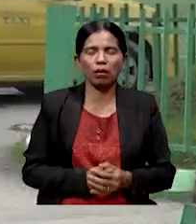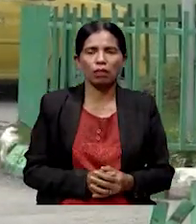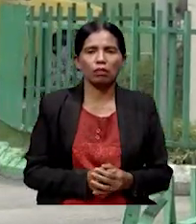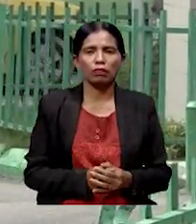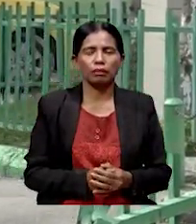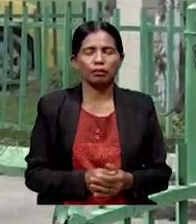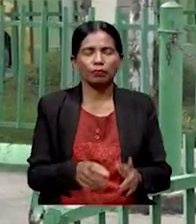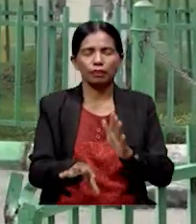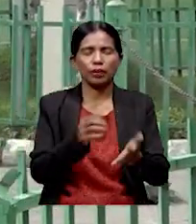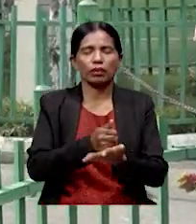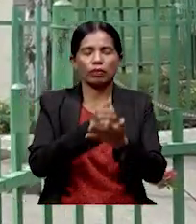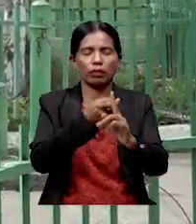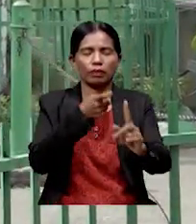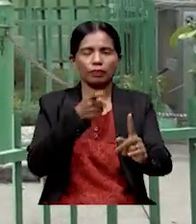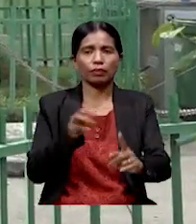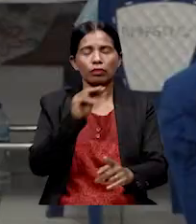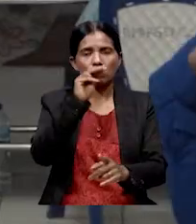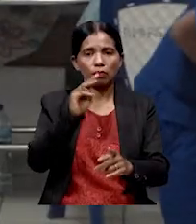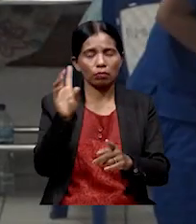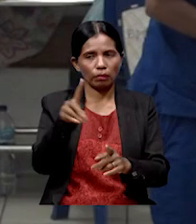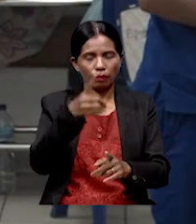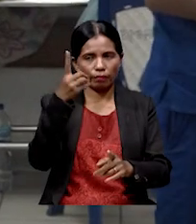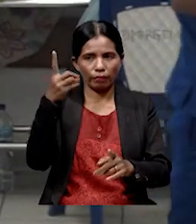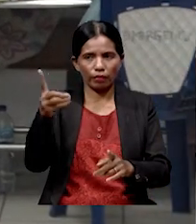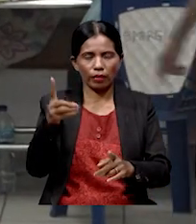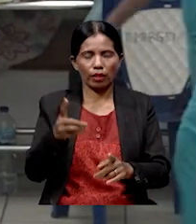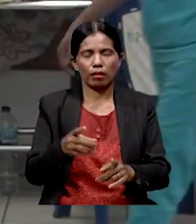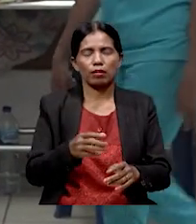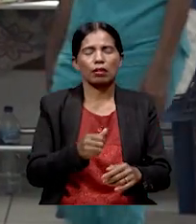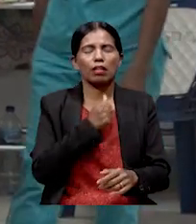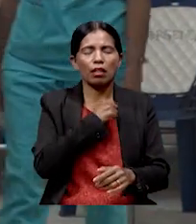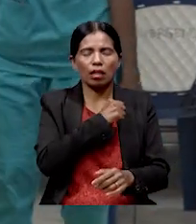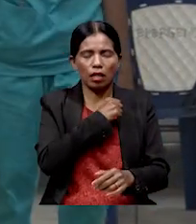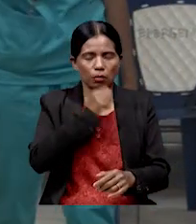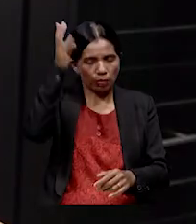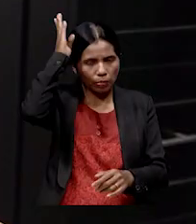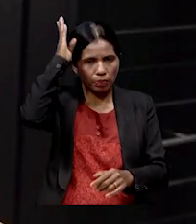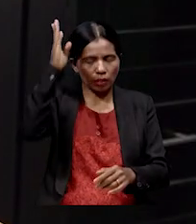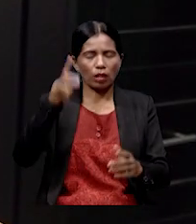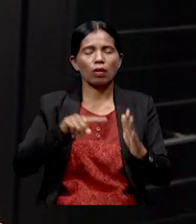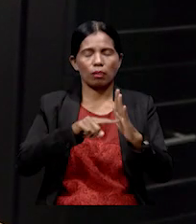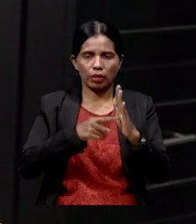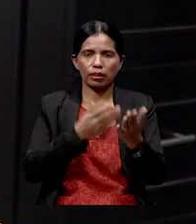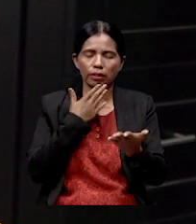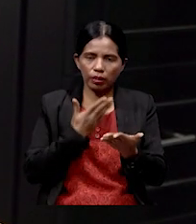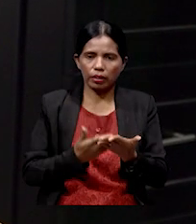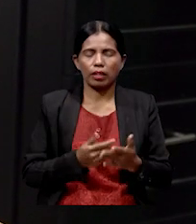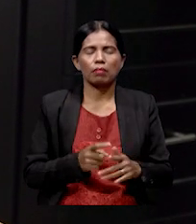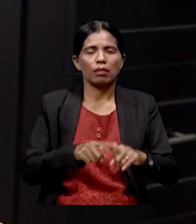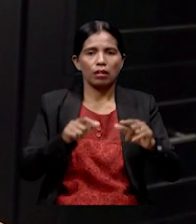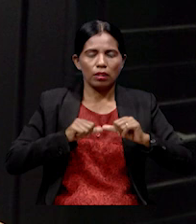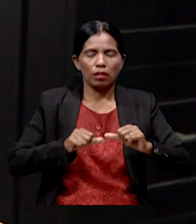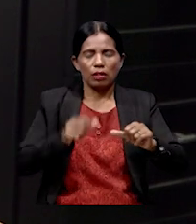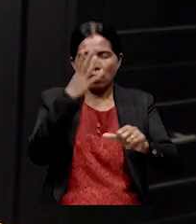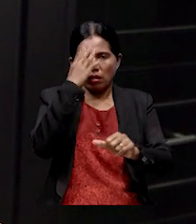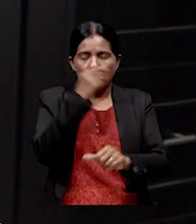husi medico sira, to ia segunda-feira da derne, kondisaun saúde Dom Norberto nian hahu recuperado, mai be continua baixa